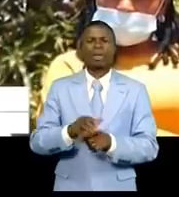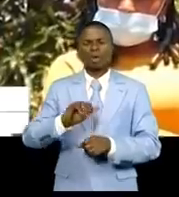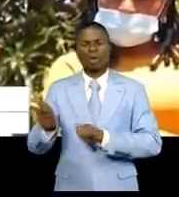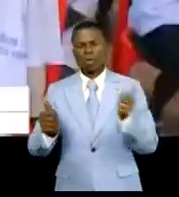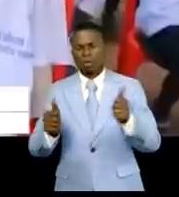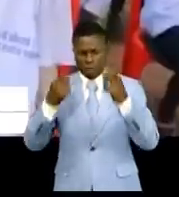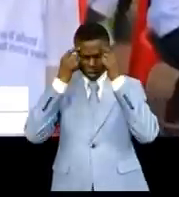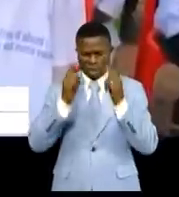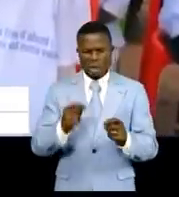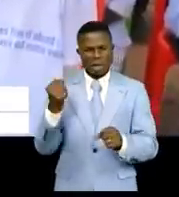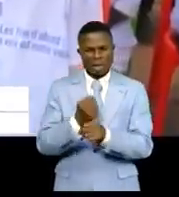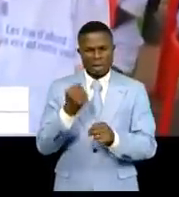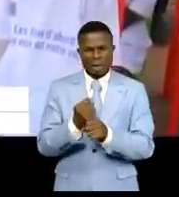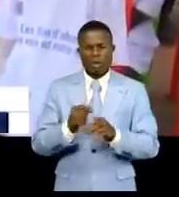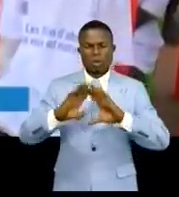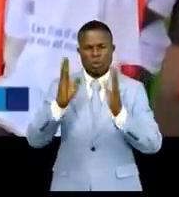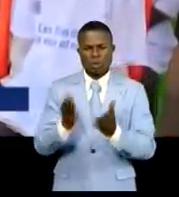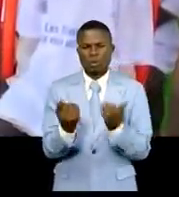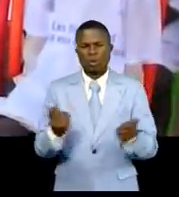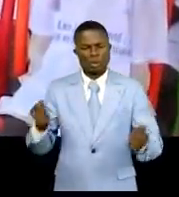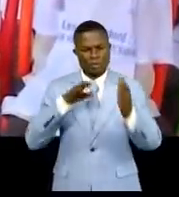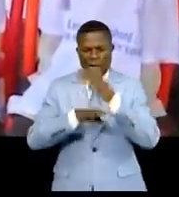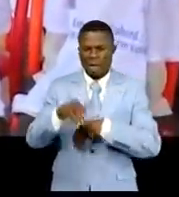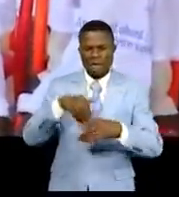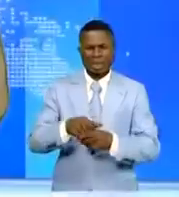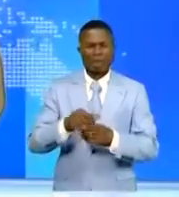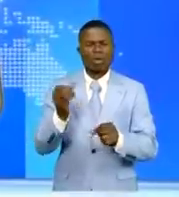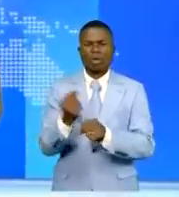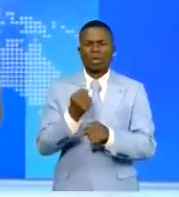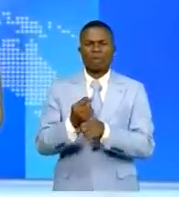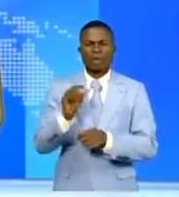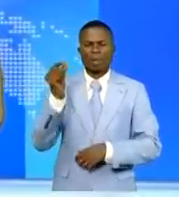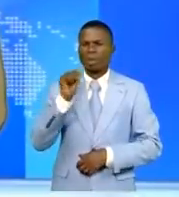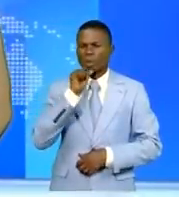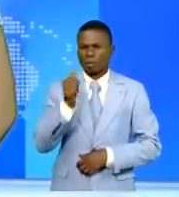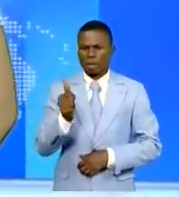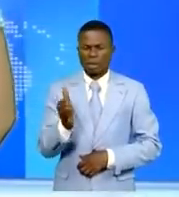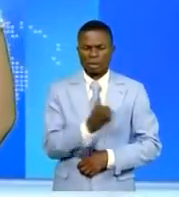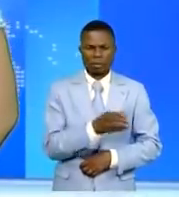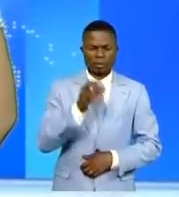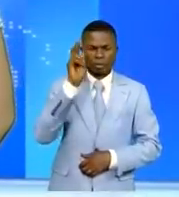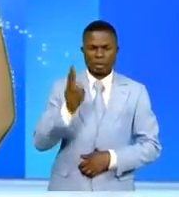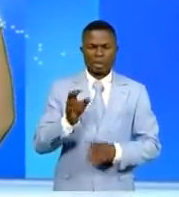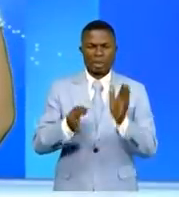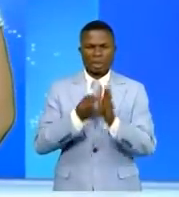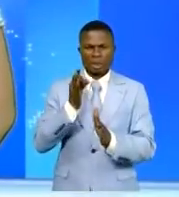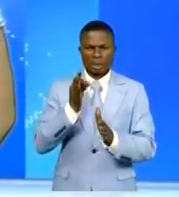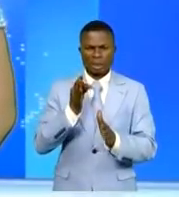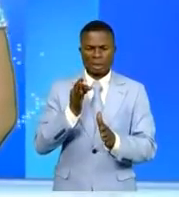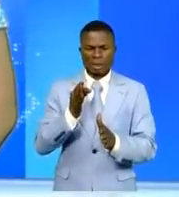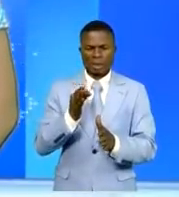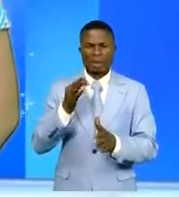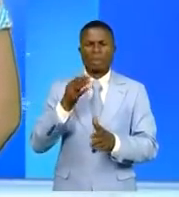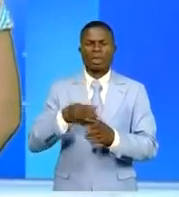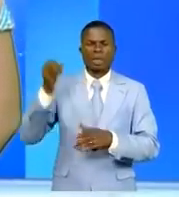détermination à travailler pour que les besoins de la communauté soient pris en compte. Deux centrales solaires construites